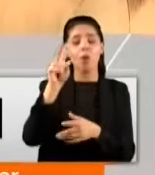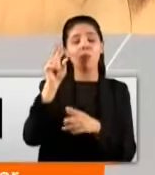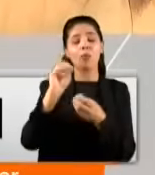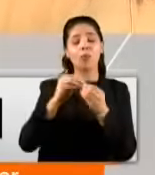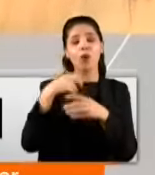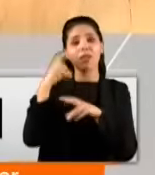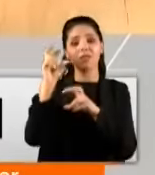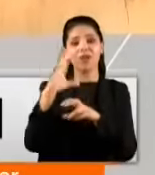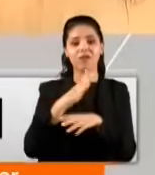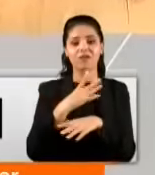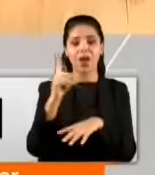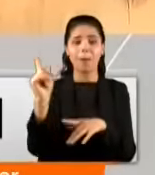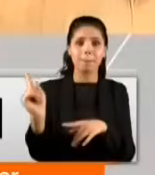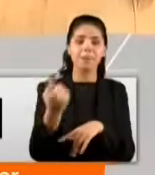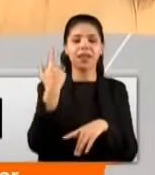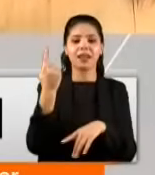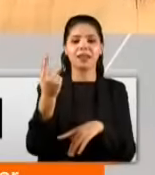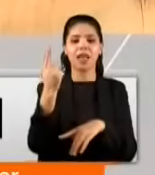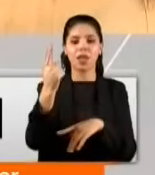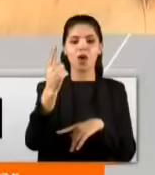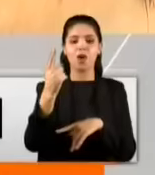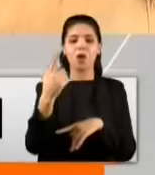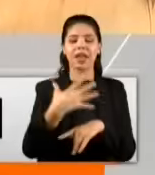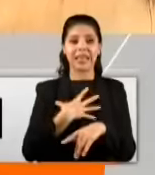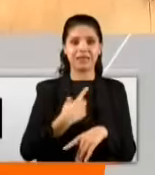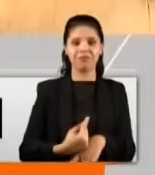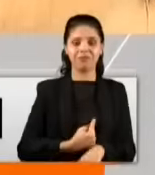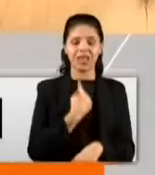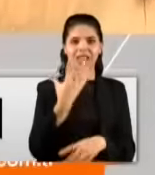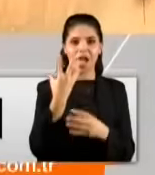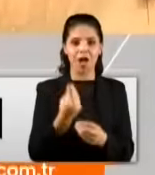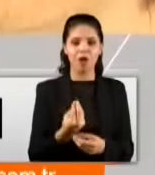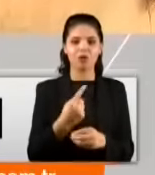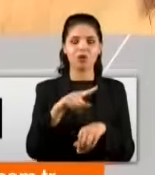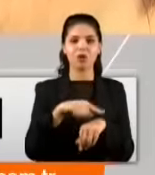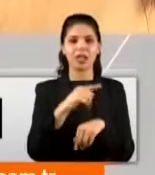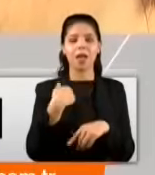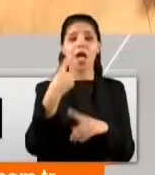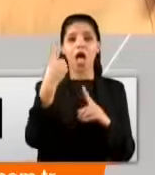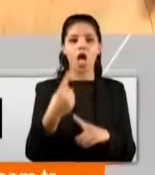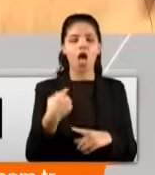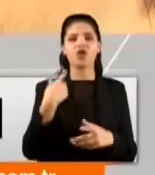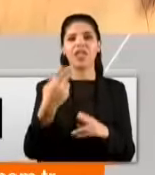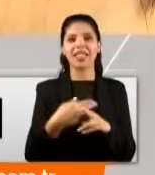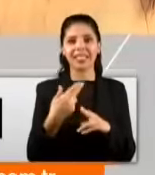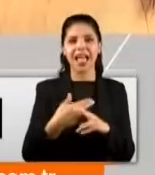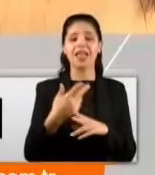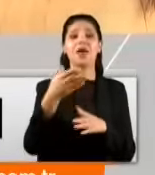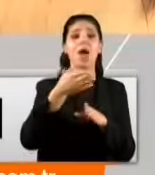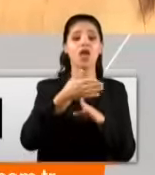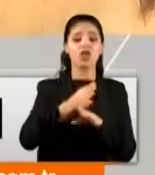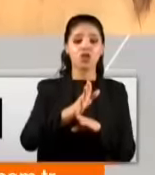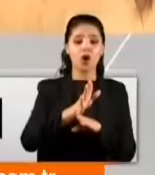problem dönüyor. Ve birden o sezgis geldiği zaman önce bir şeyler karalıyorsunuz. Eğer